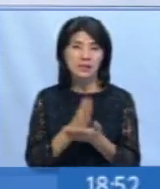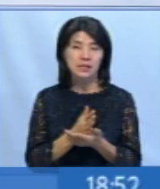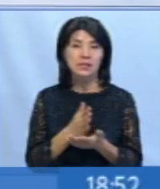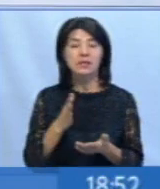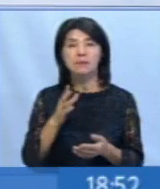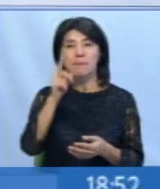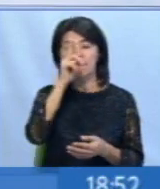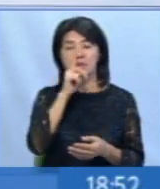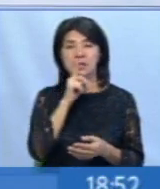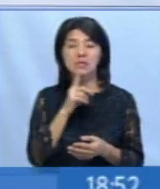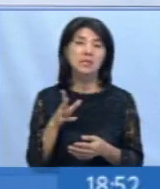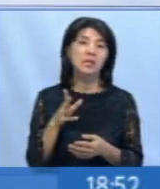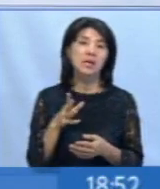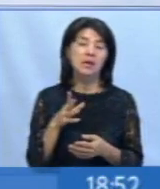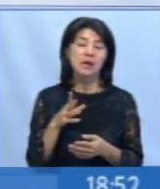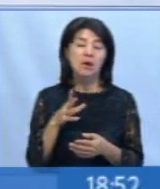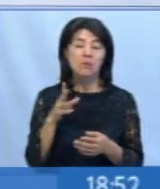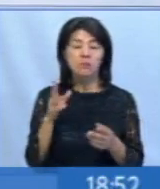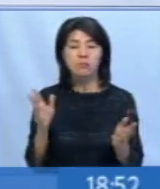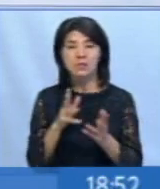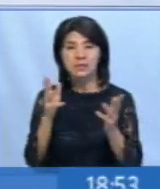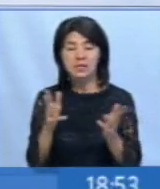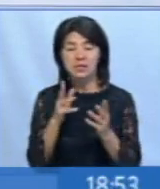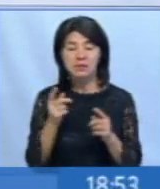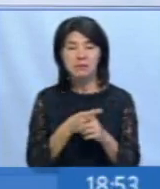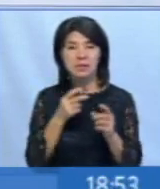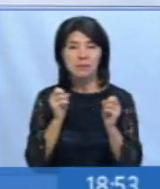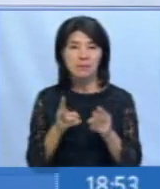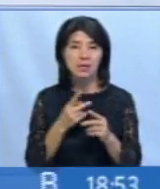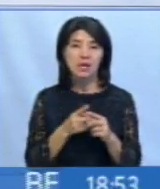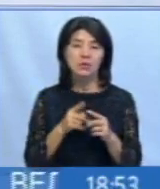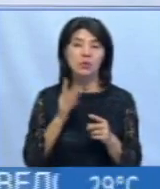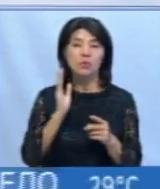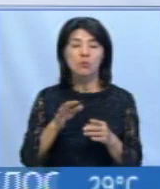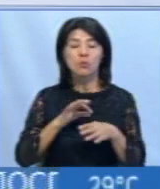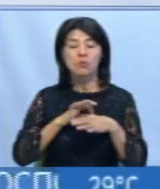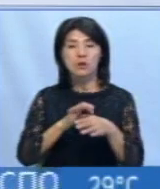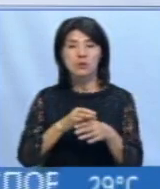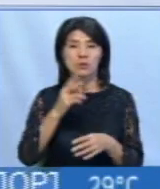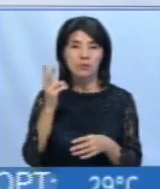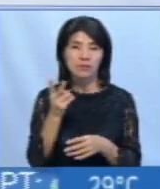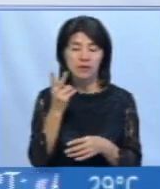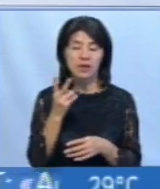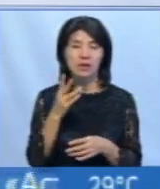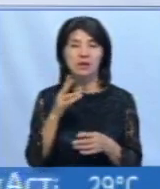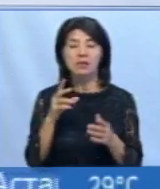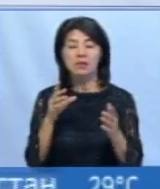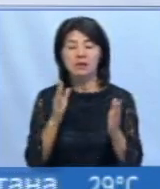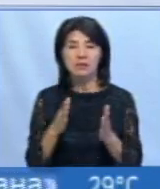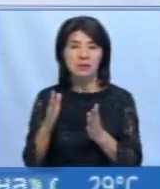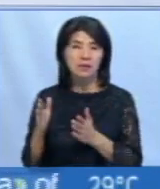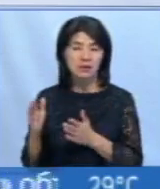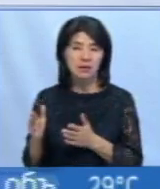пожарной безопасности, который пройдет в два этапа. Первый – организационные мероприятия для профилактики пожаров в жилом